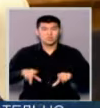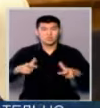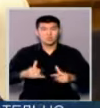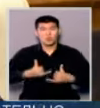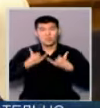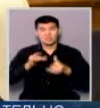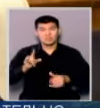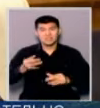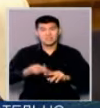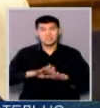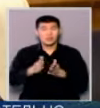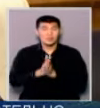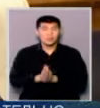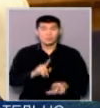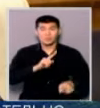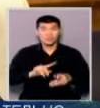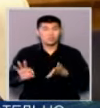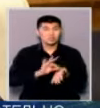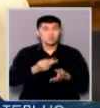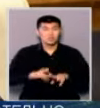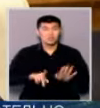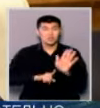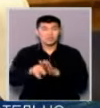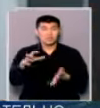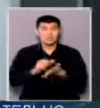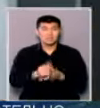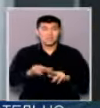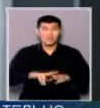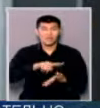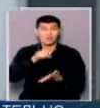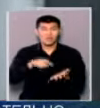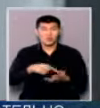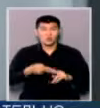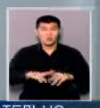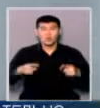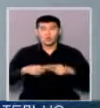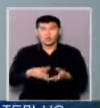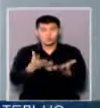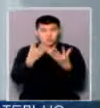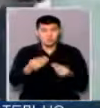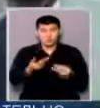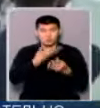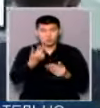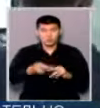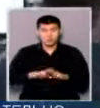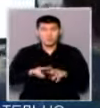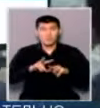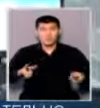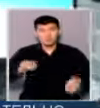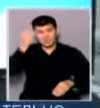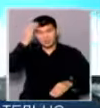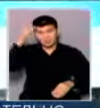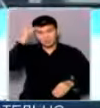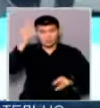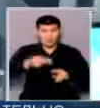Уважаемый Ералы Лукпанулы, просим вас срочно заняться этим вопросом. Действительно, неточные даты пересдачи ЕНТ министр образования и